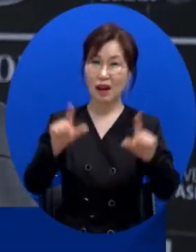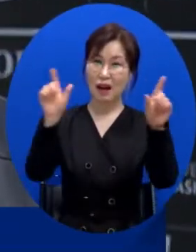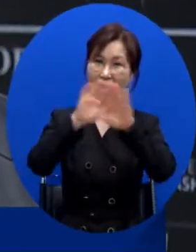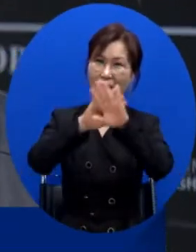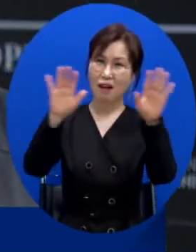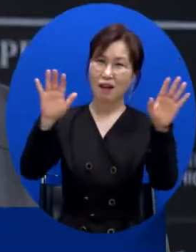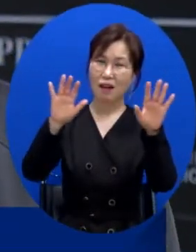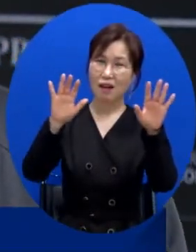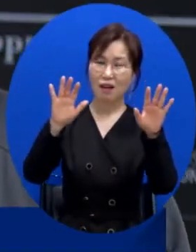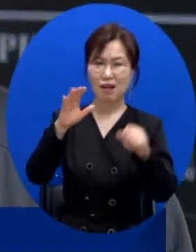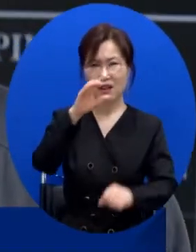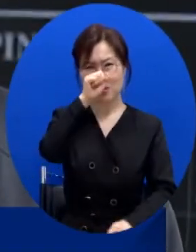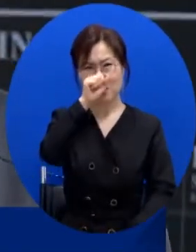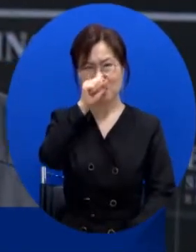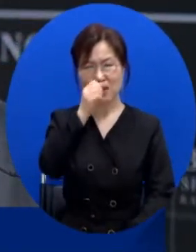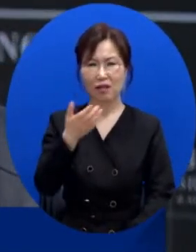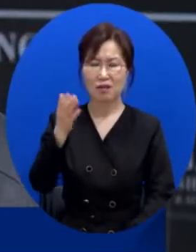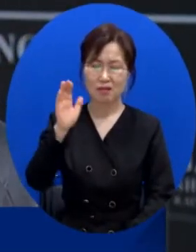fine, but